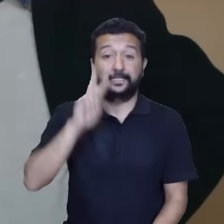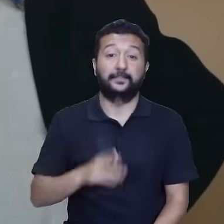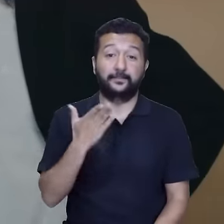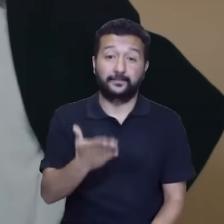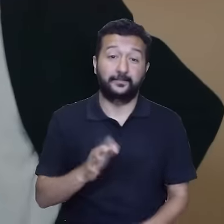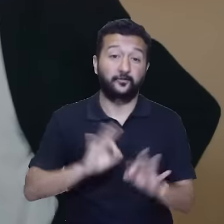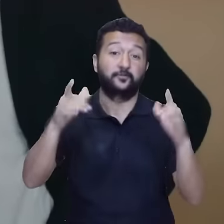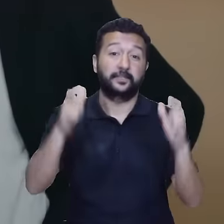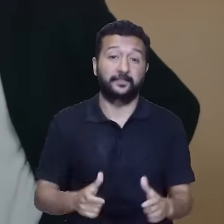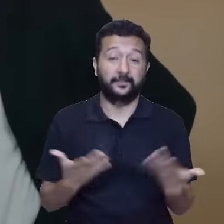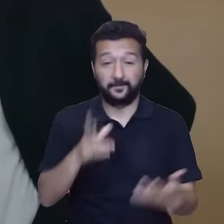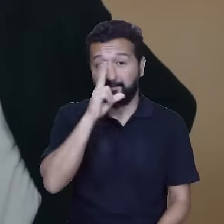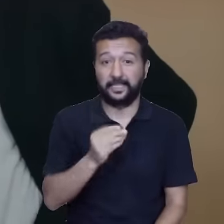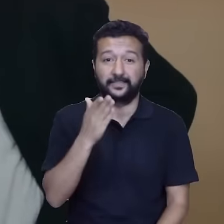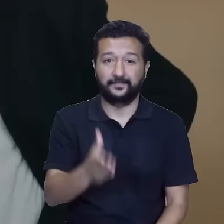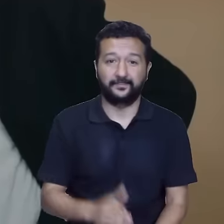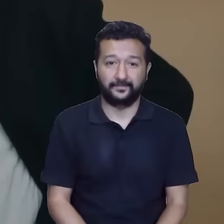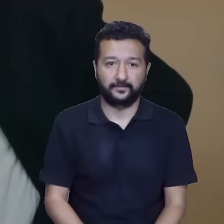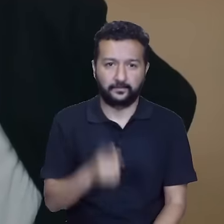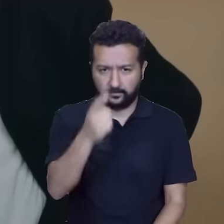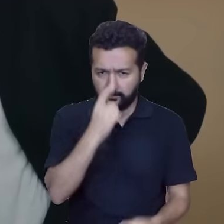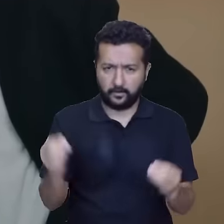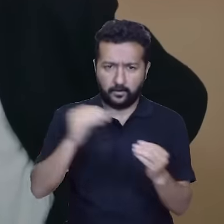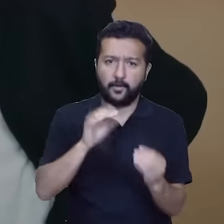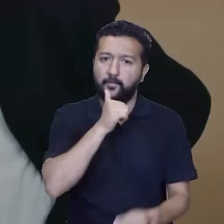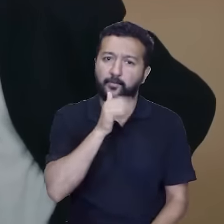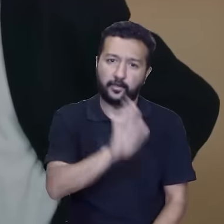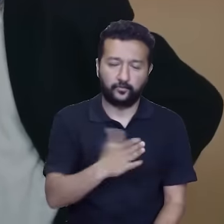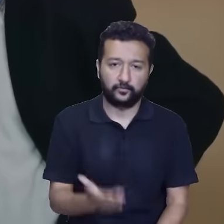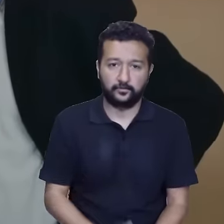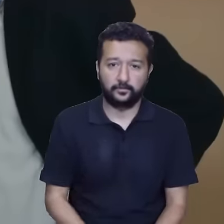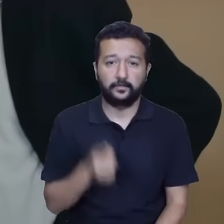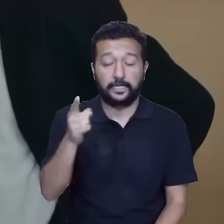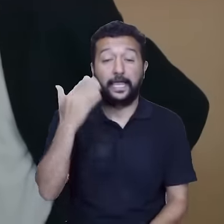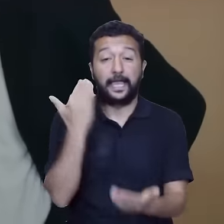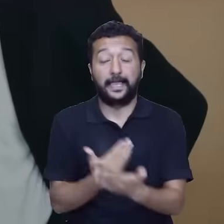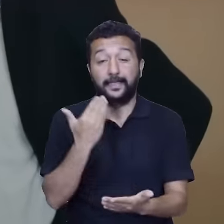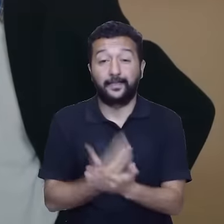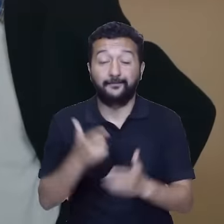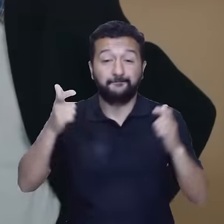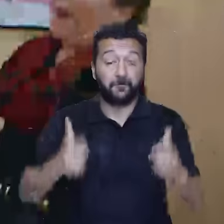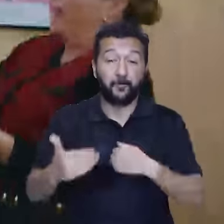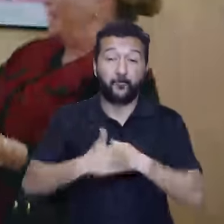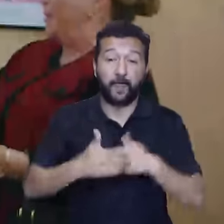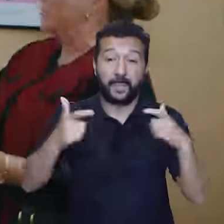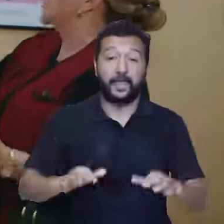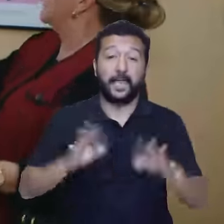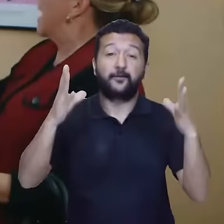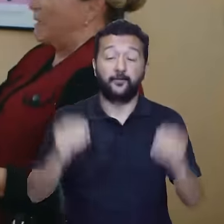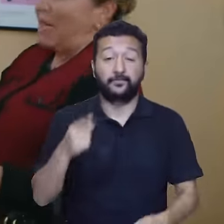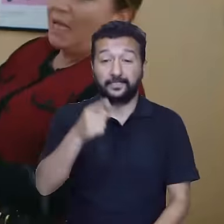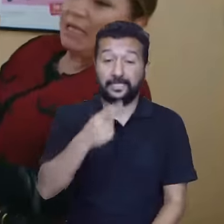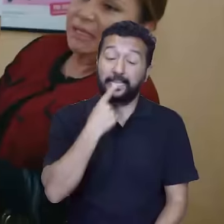vallahi. Şahane ya, pes doğrusu. Abartma baba. Ay ay ay, manane harika